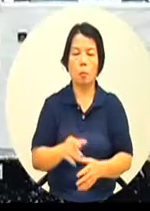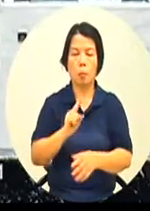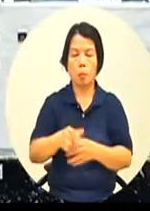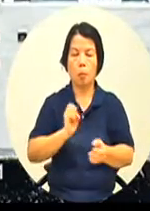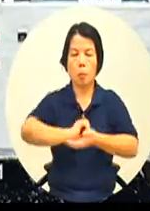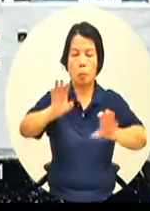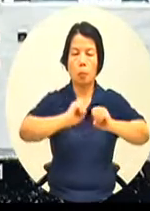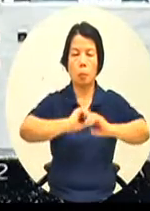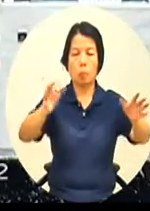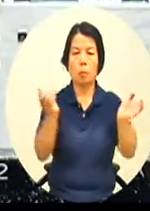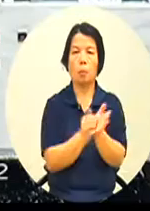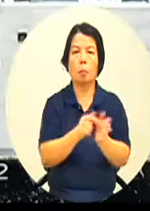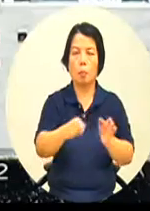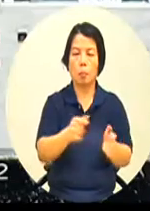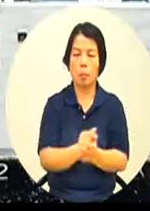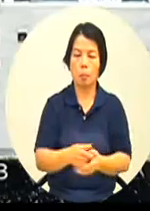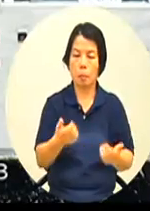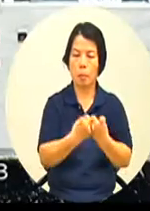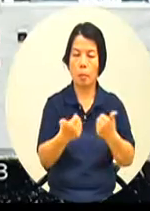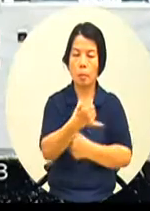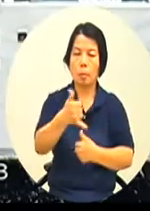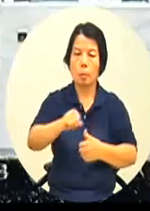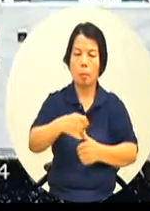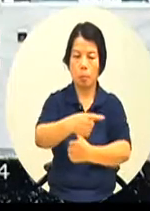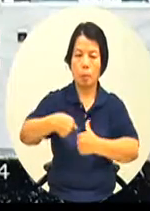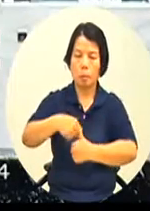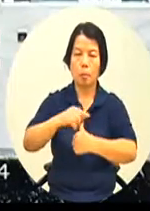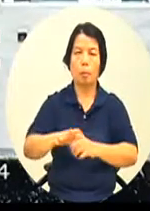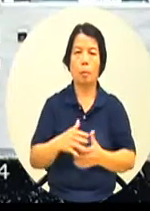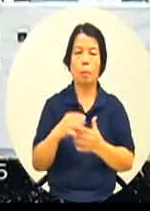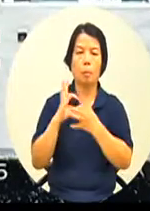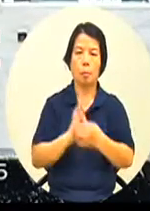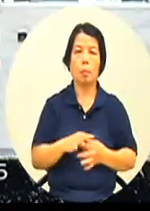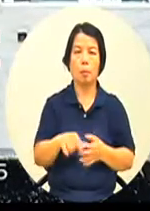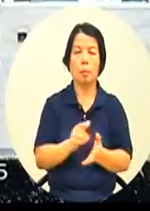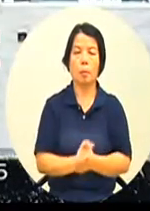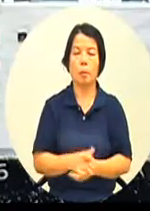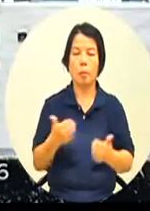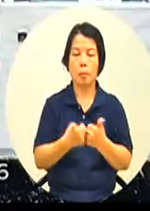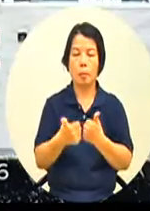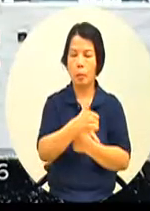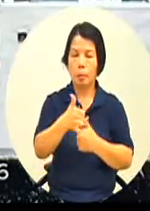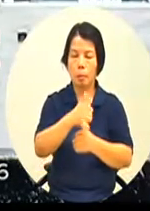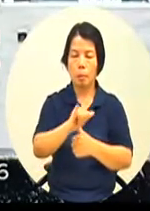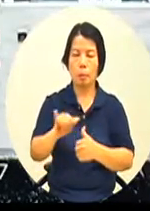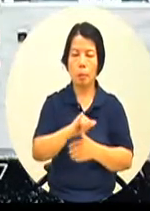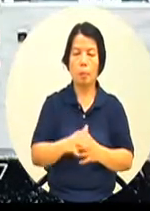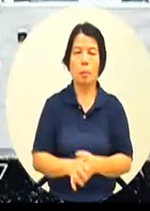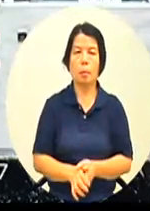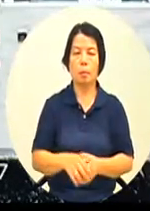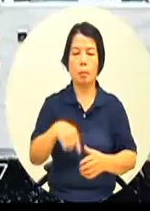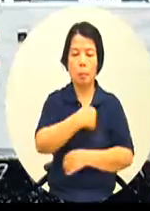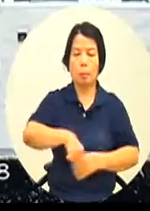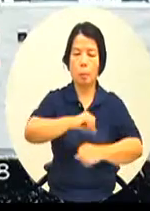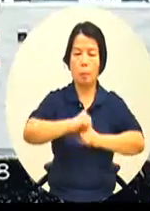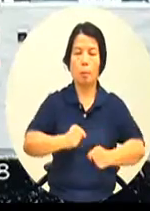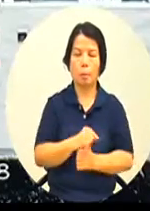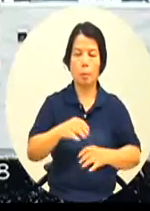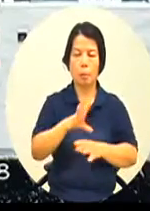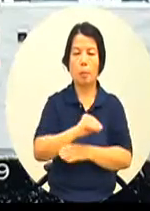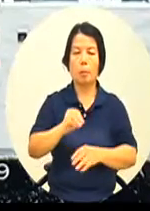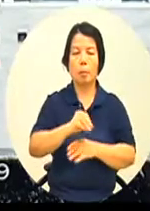士先生继续支持跟鼓励。最后，敬祝议长、副议长以及各位议员女士先生身体健康、万事